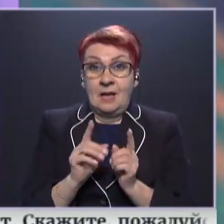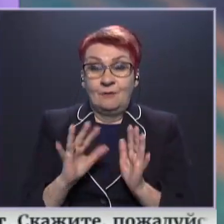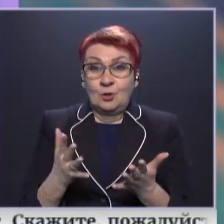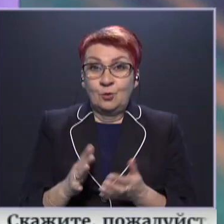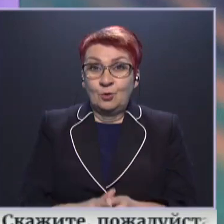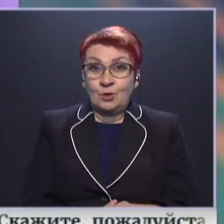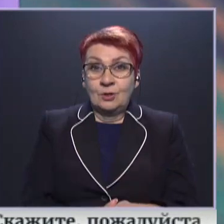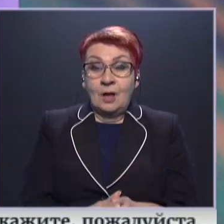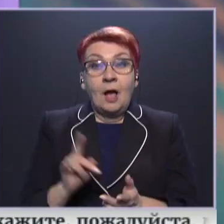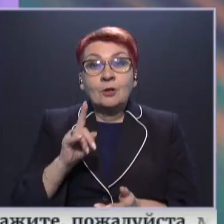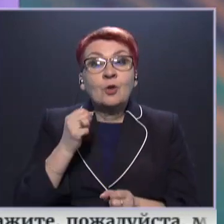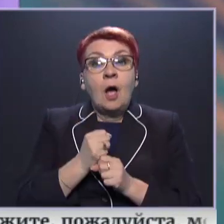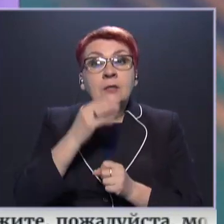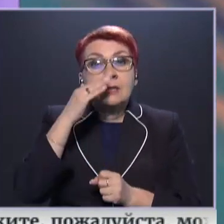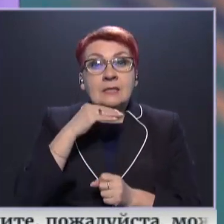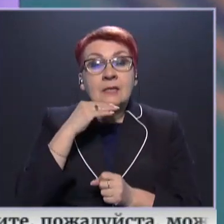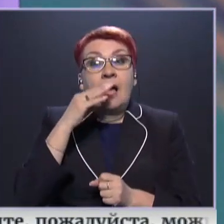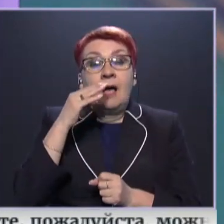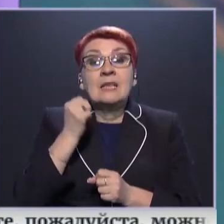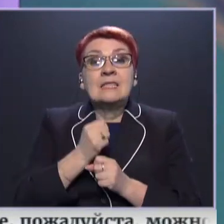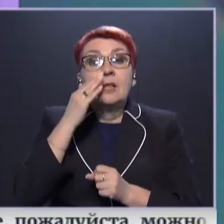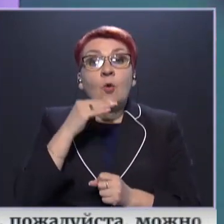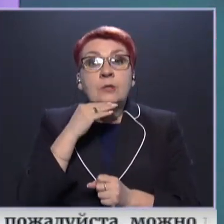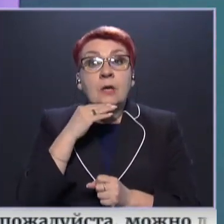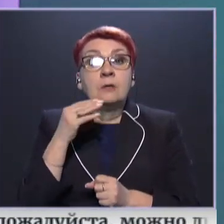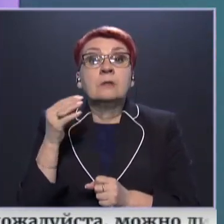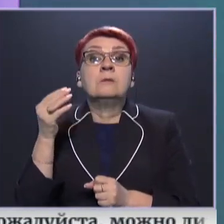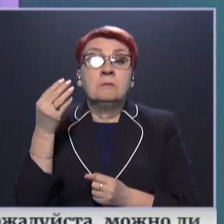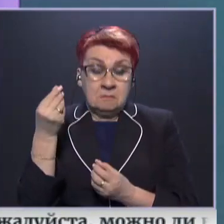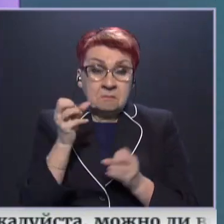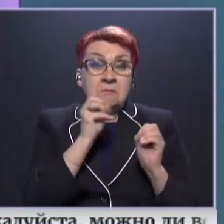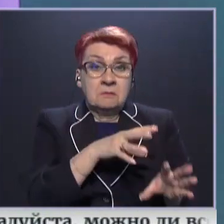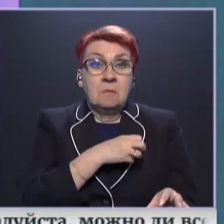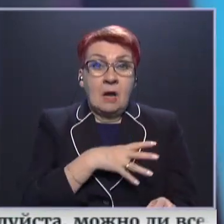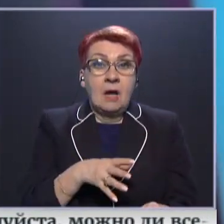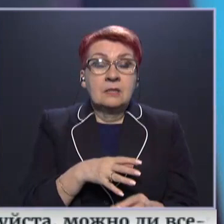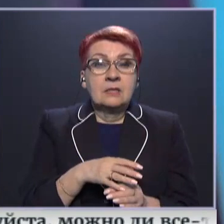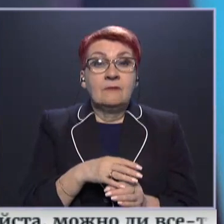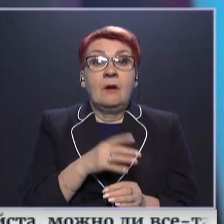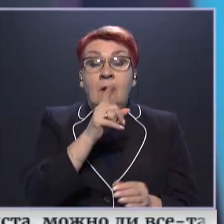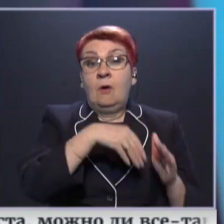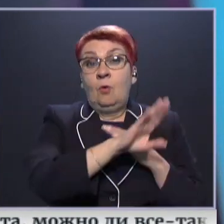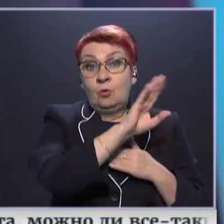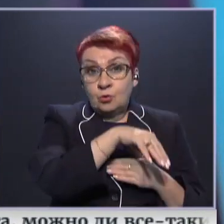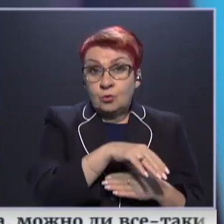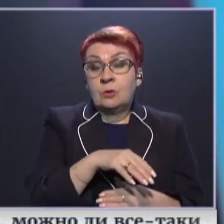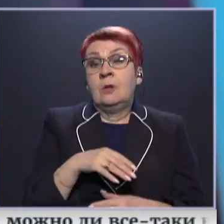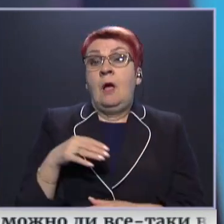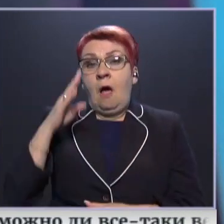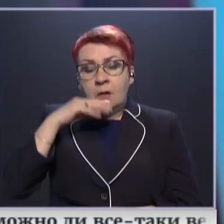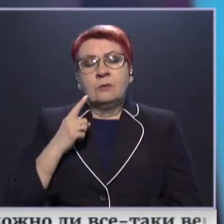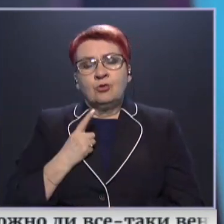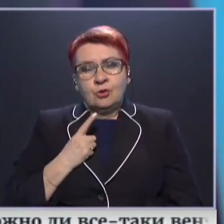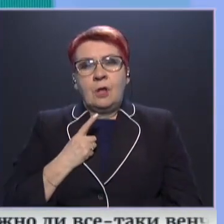случай. И что отец сделал? Отдал. Отдал, и сын ушел, а отец ждал. Ждал, но когда сыну стало плохо, даже